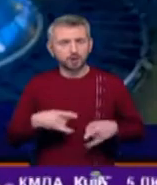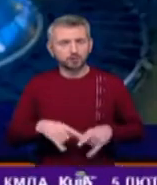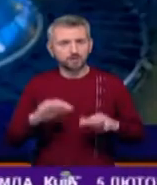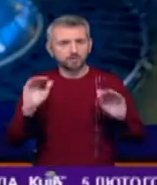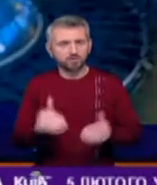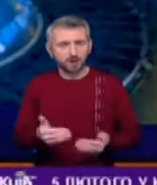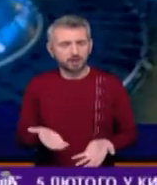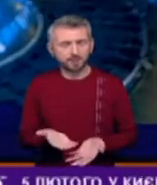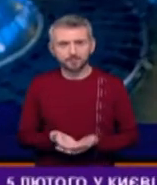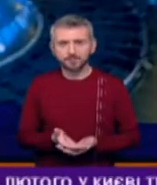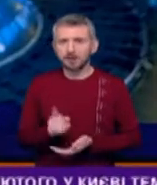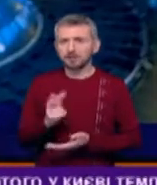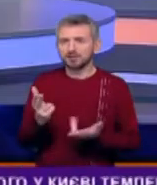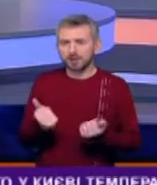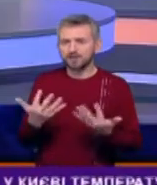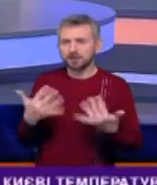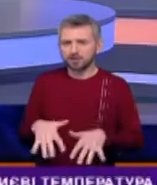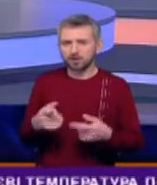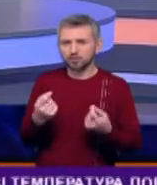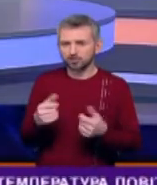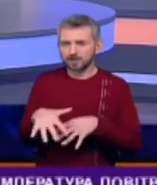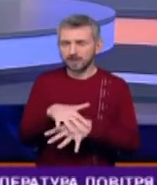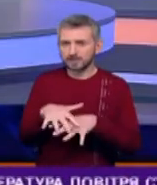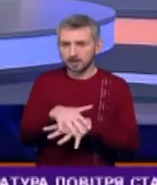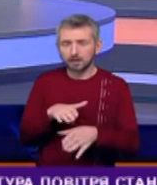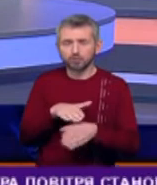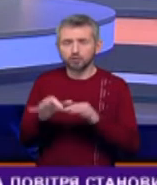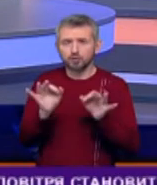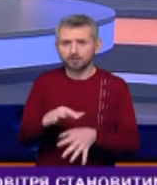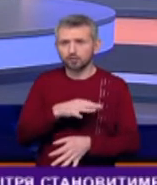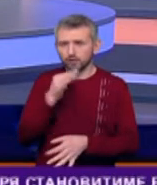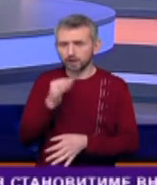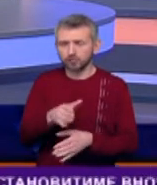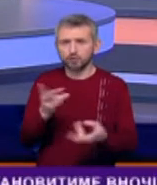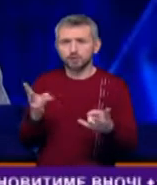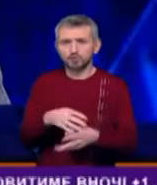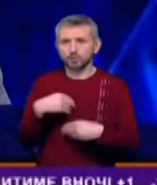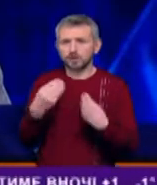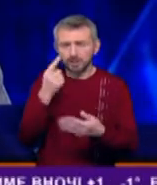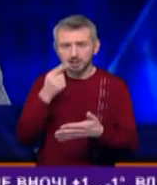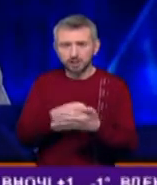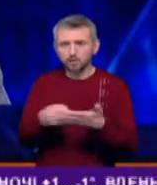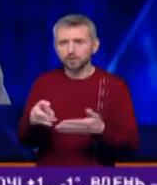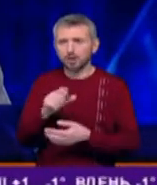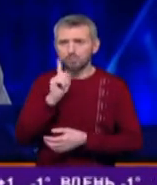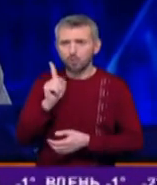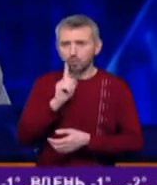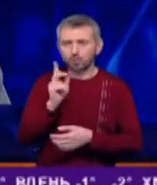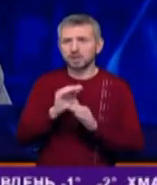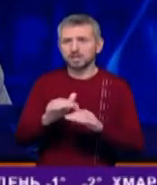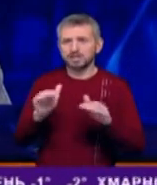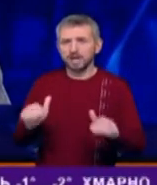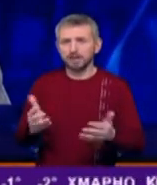ті ходимо. Да, втрачаємо трішки так населення, але абсолютно правильно було сказано, що потрібно давати наголос на молодь, на